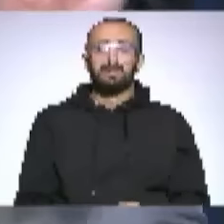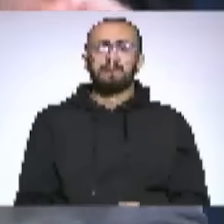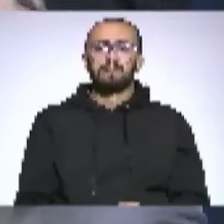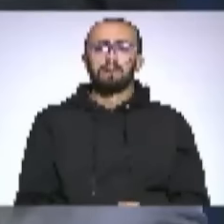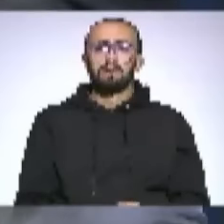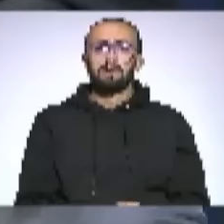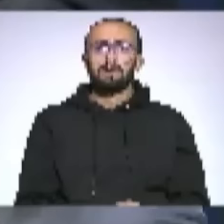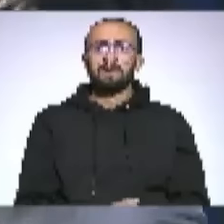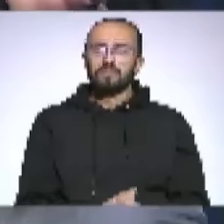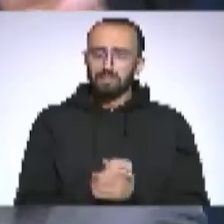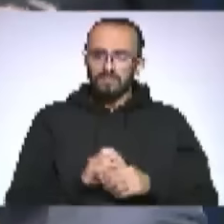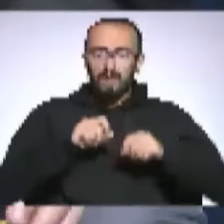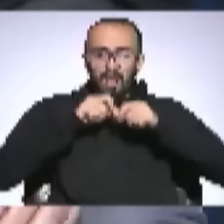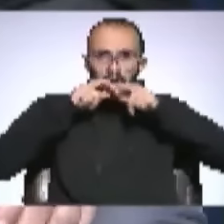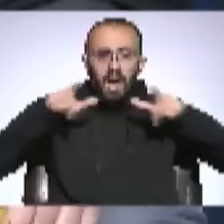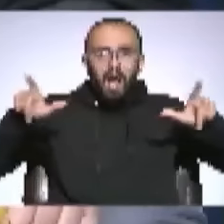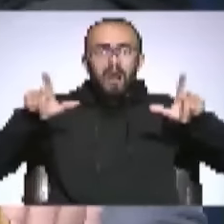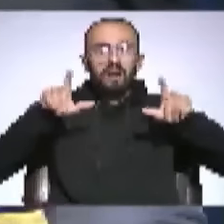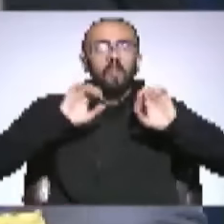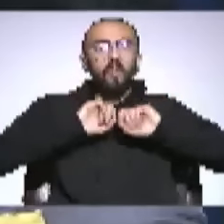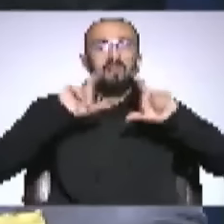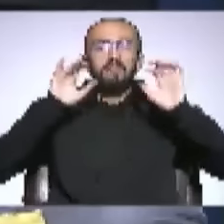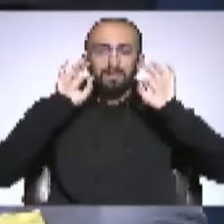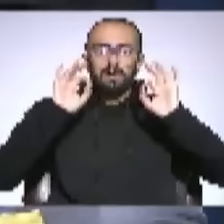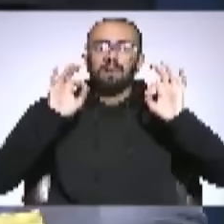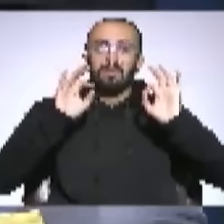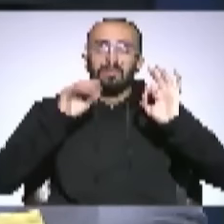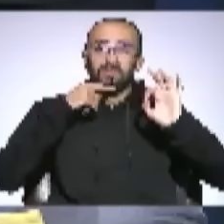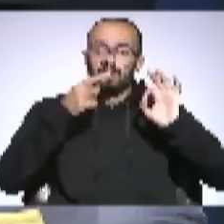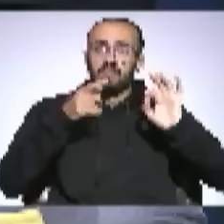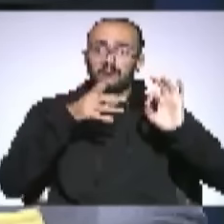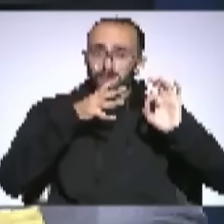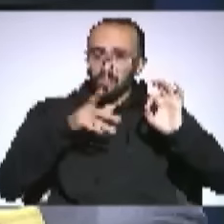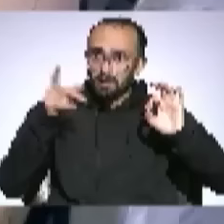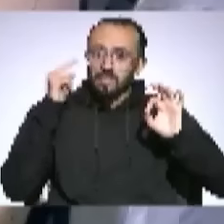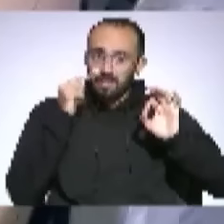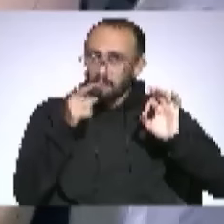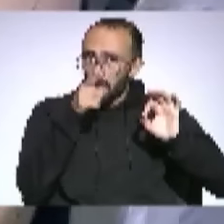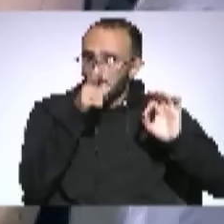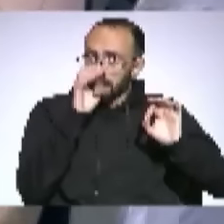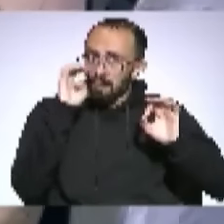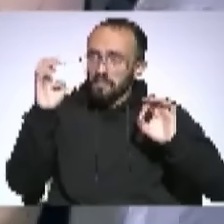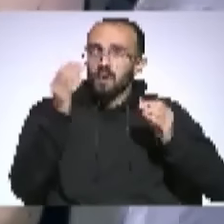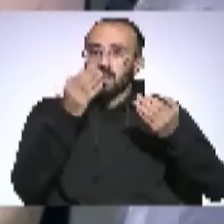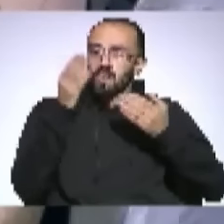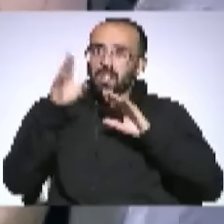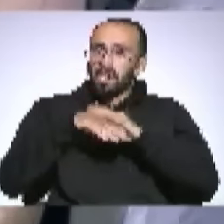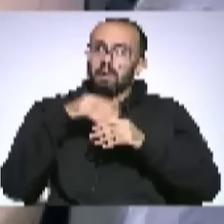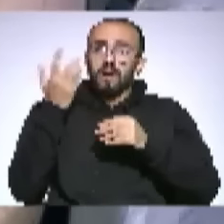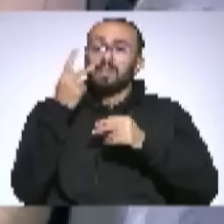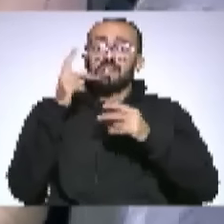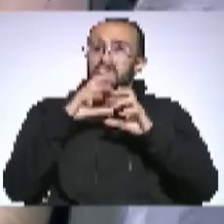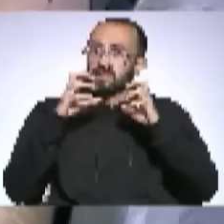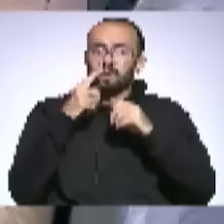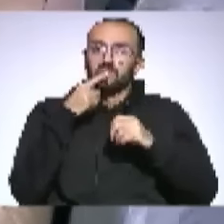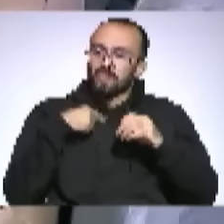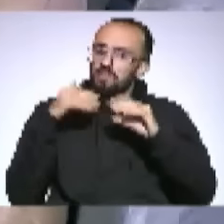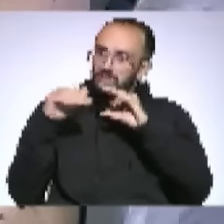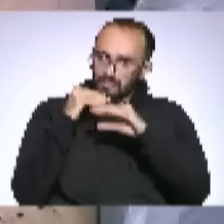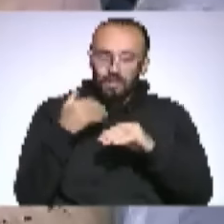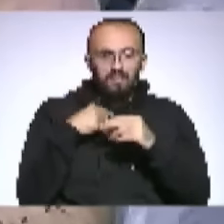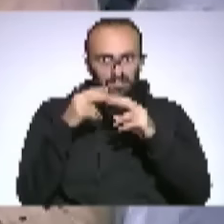انفصالهم الكامل حتى لو ما فيش جواز مدني طب ارجو يا ابونا قدسك تكون سمعت الرد ولو في اي استفسار ابعت لنا